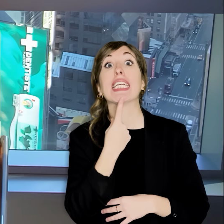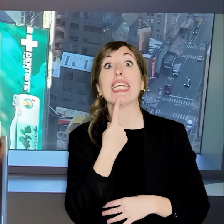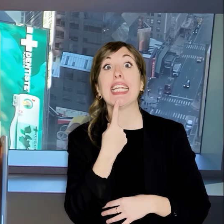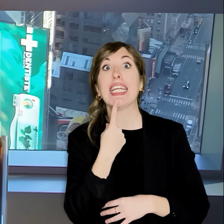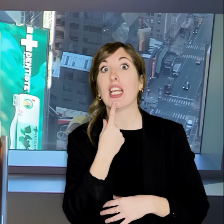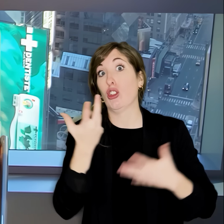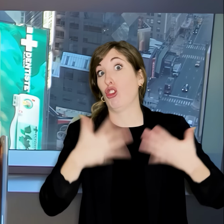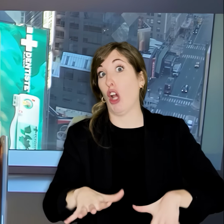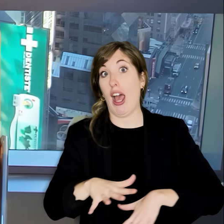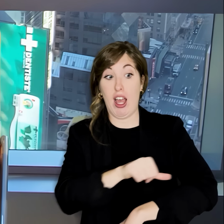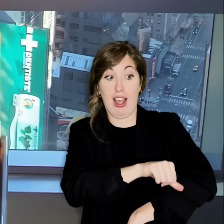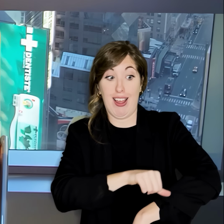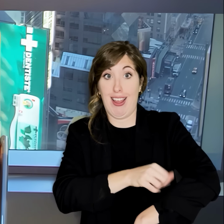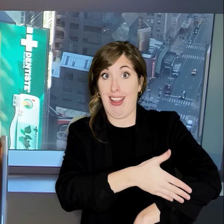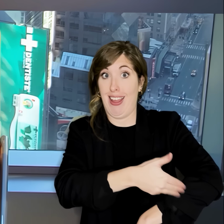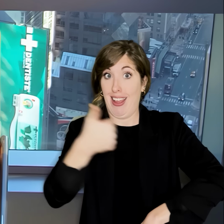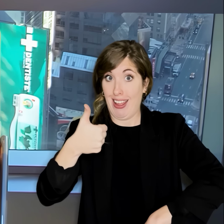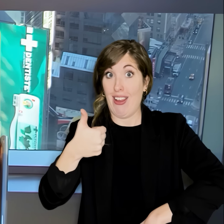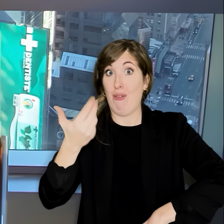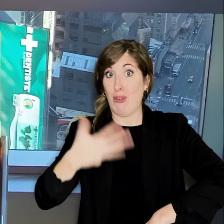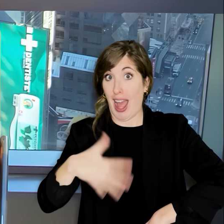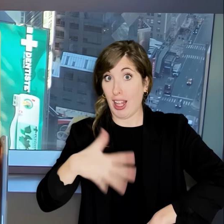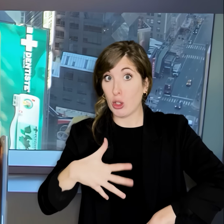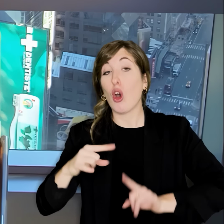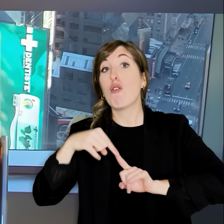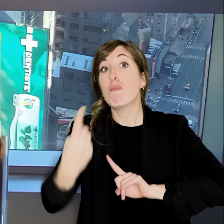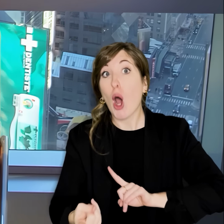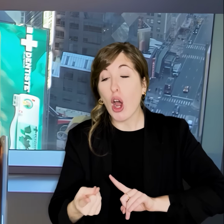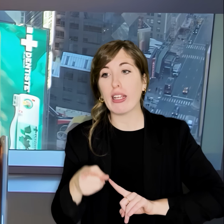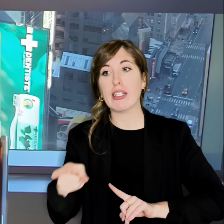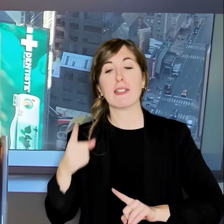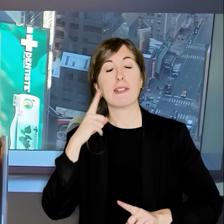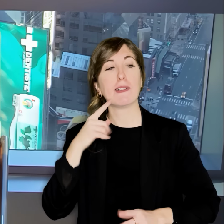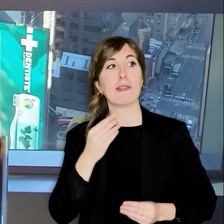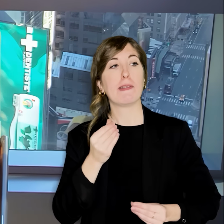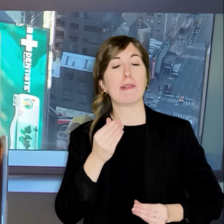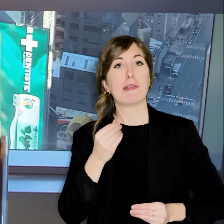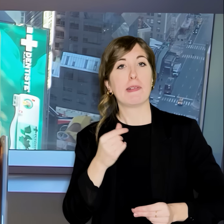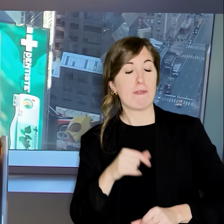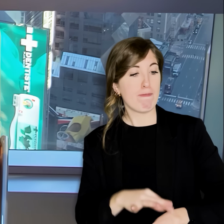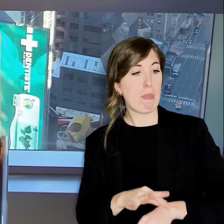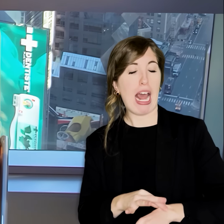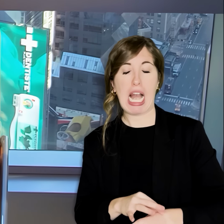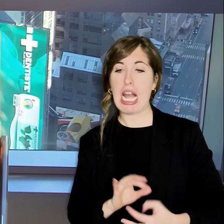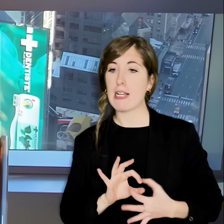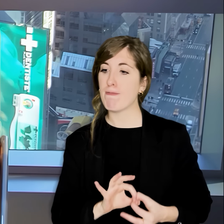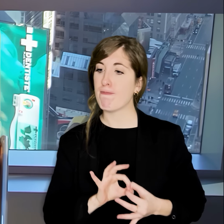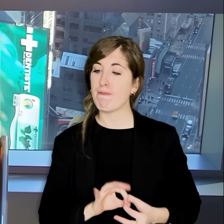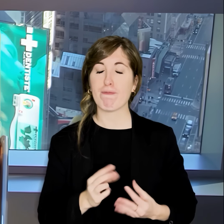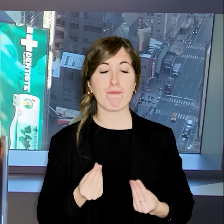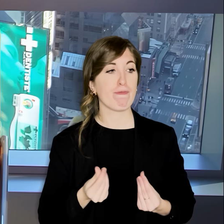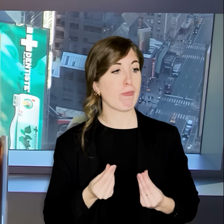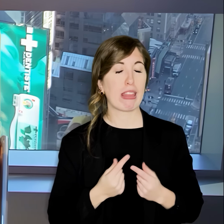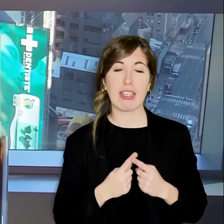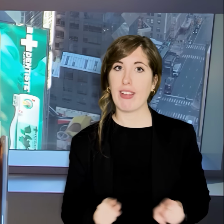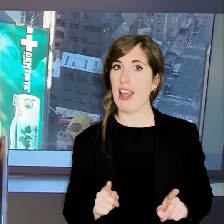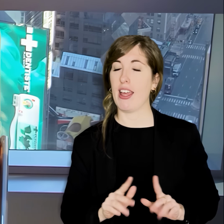ha sospetti e comunque un filing diverso Questo oramai tutti e